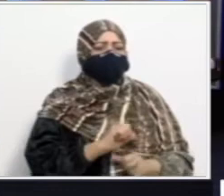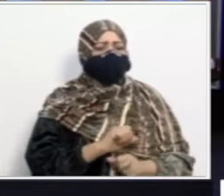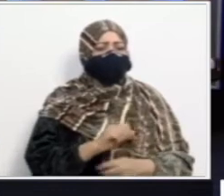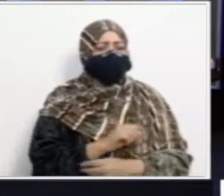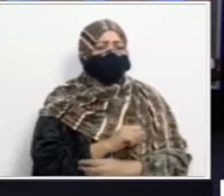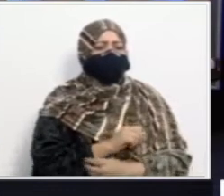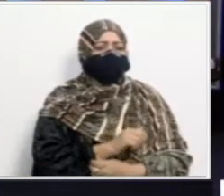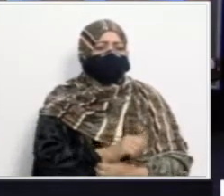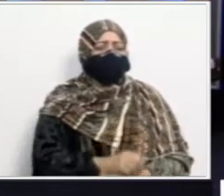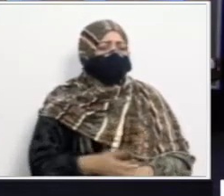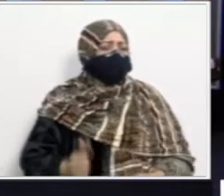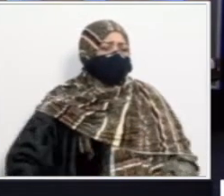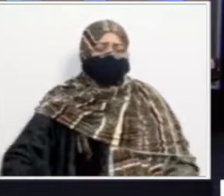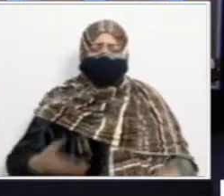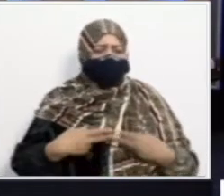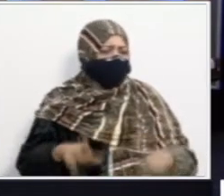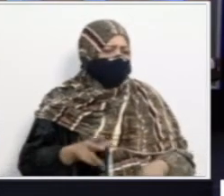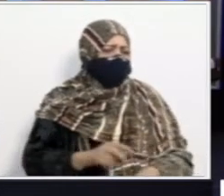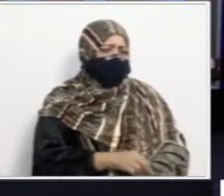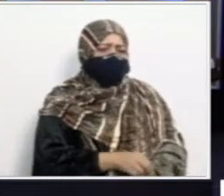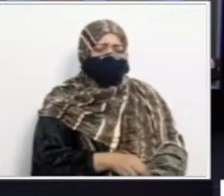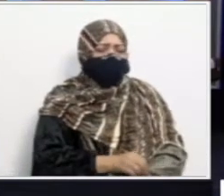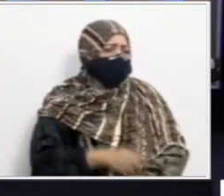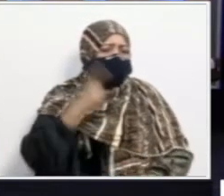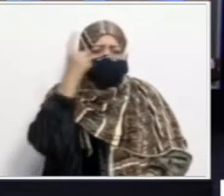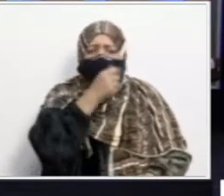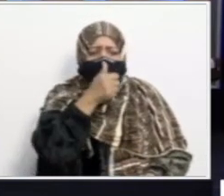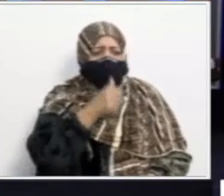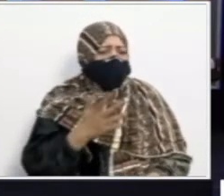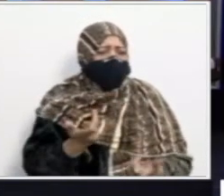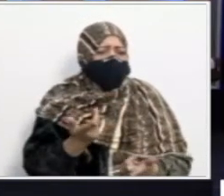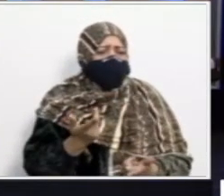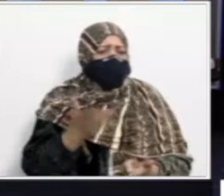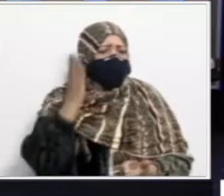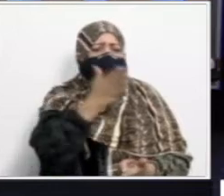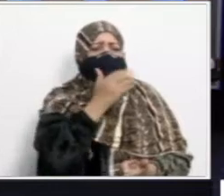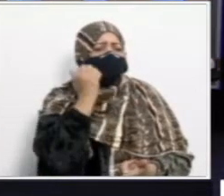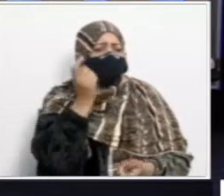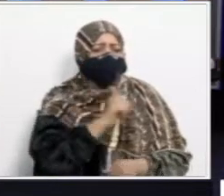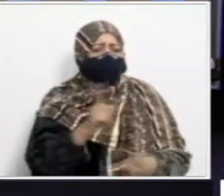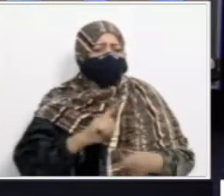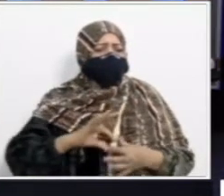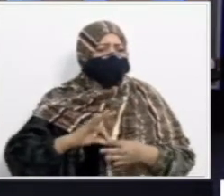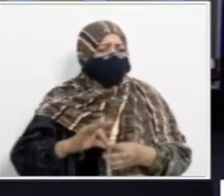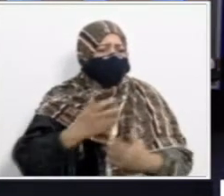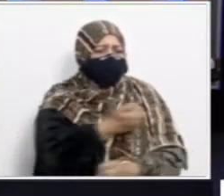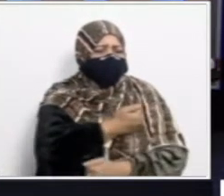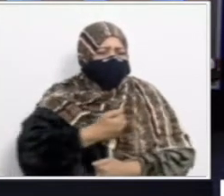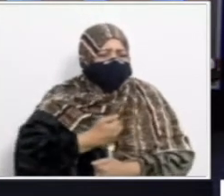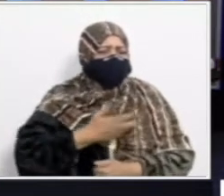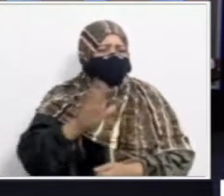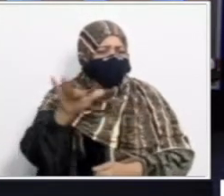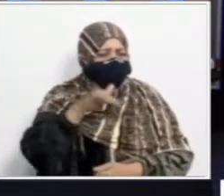نزعل علاش ما نسح فاهمة هذه المشكلة، احنا اربع بنات معلش سامحني لو حتى كان وحدة معناها